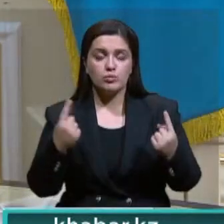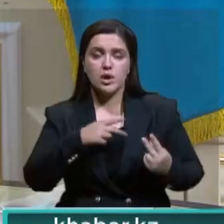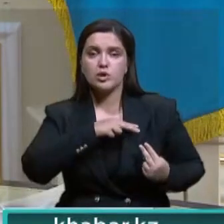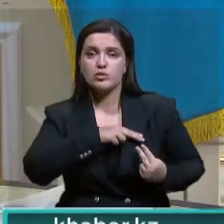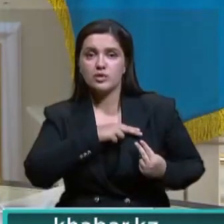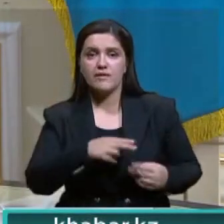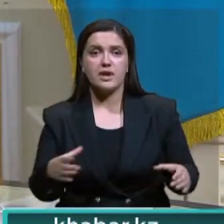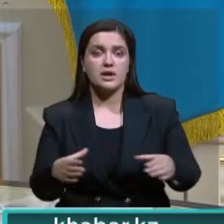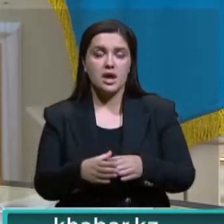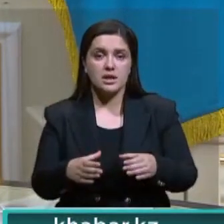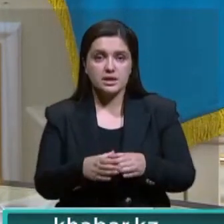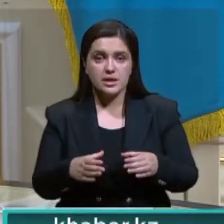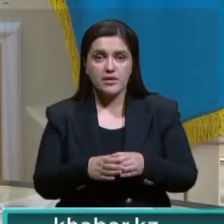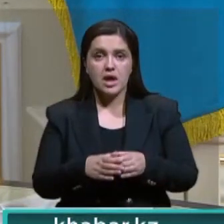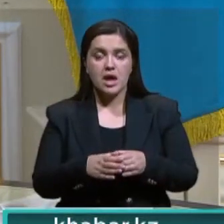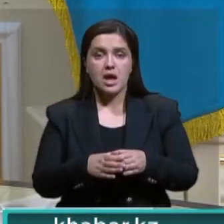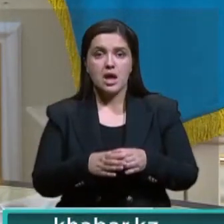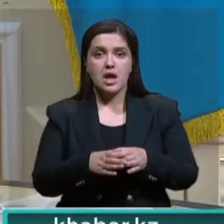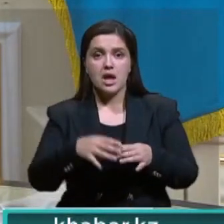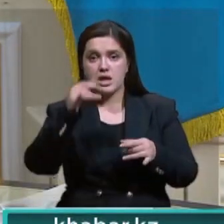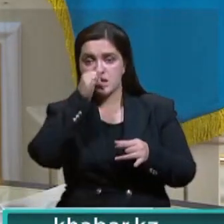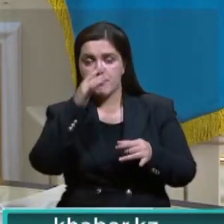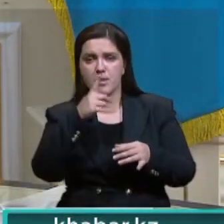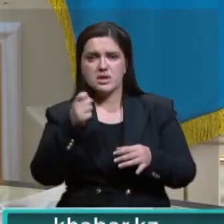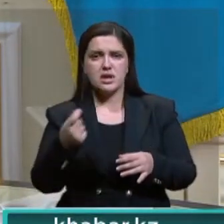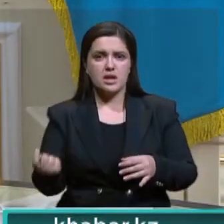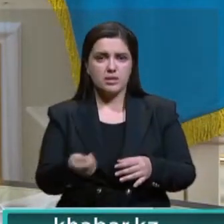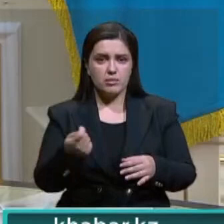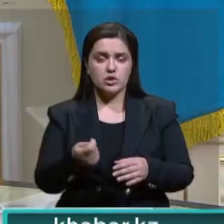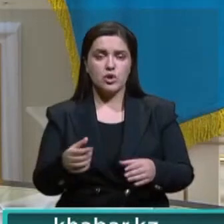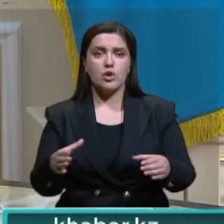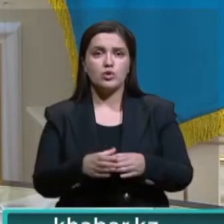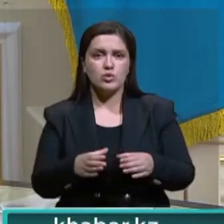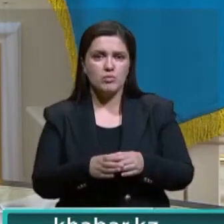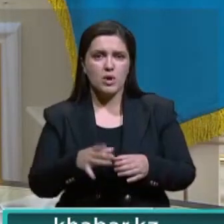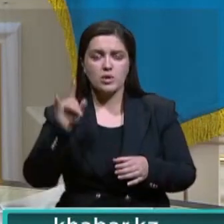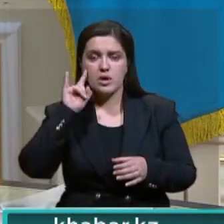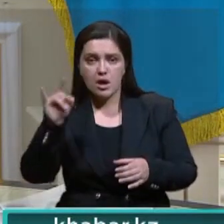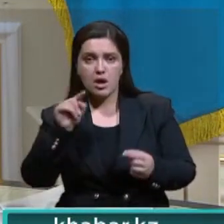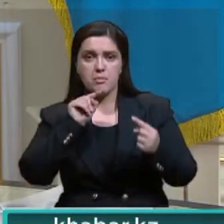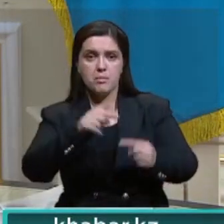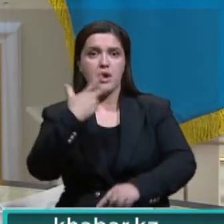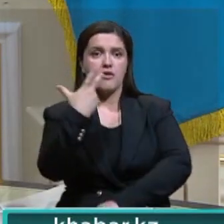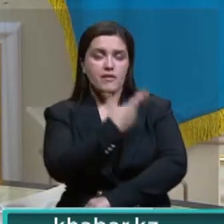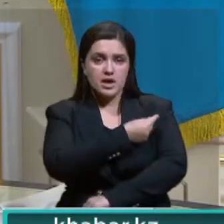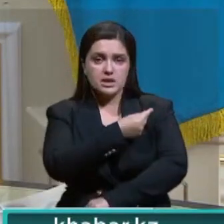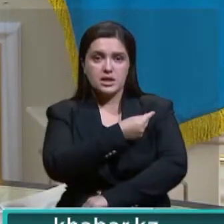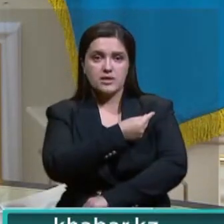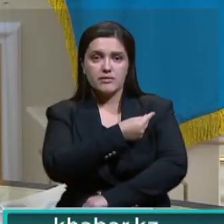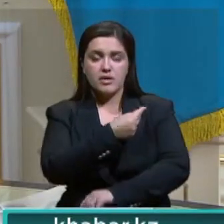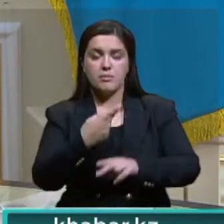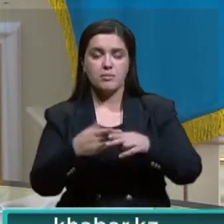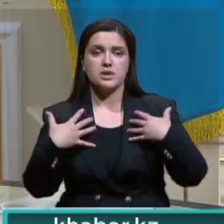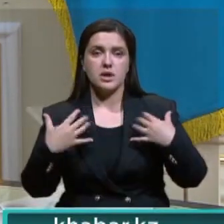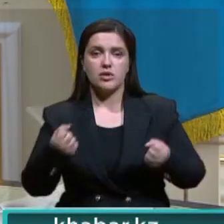коллективов. Потому что не можем из-за небольшой группы упертых антиваксеров ставить под угрозу